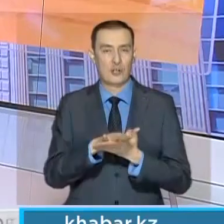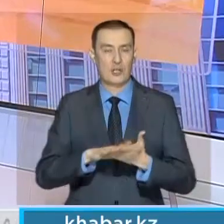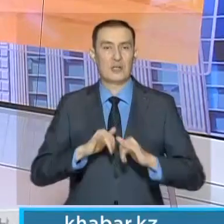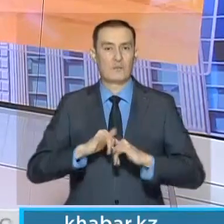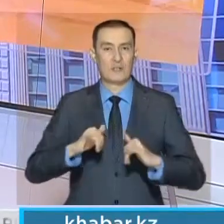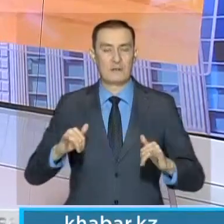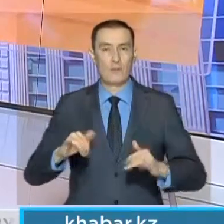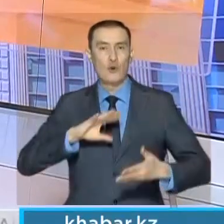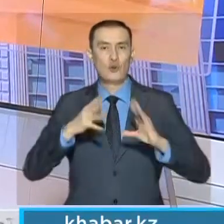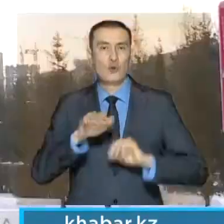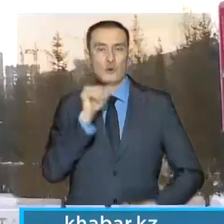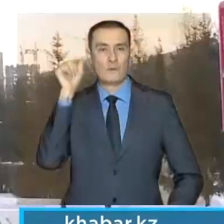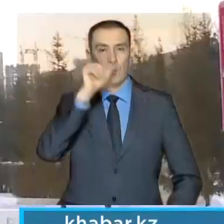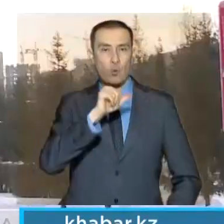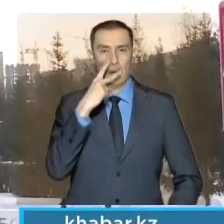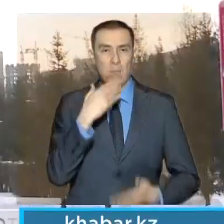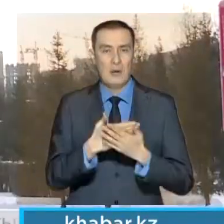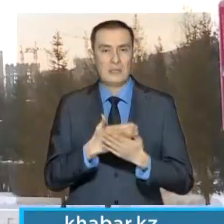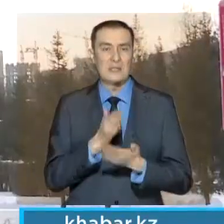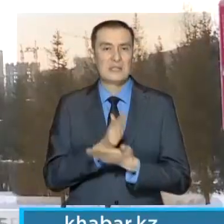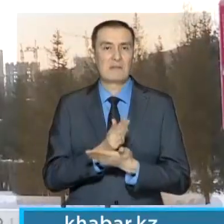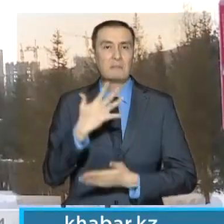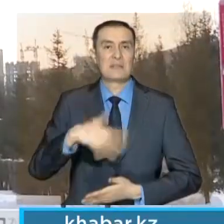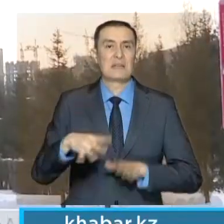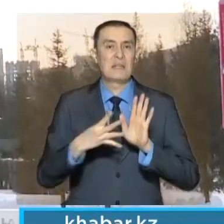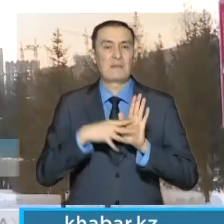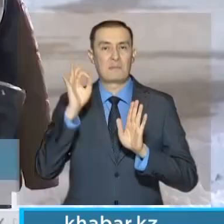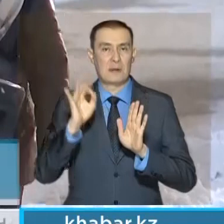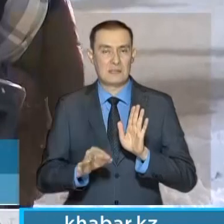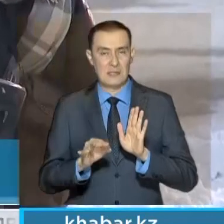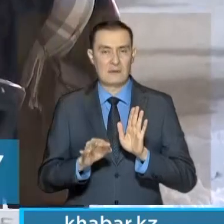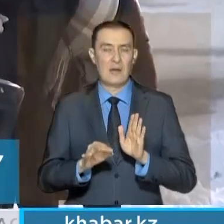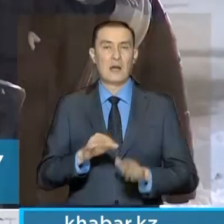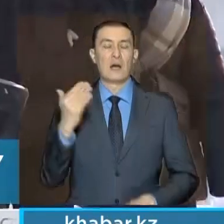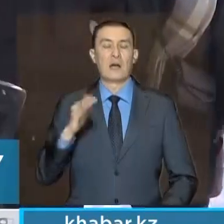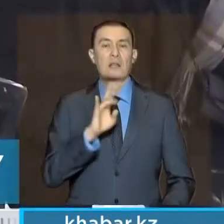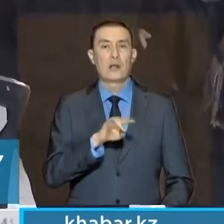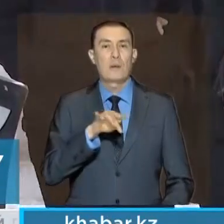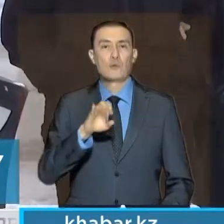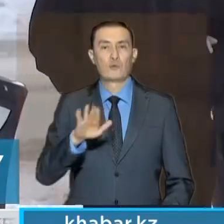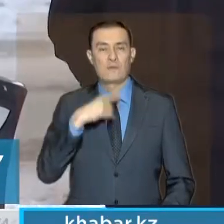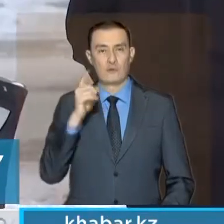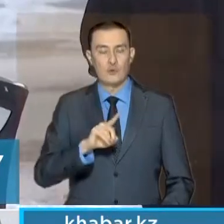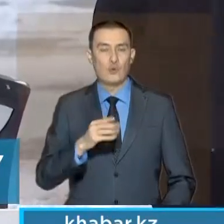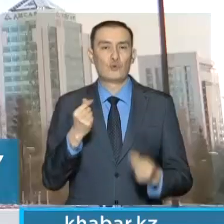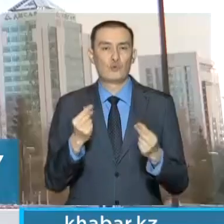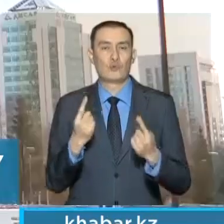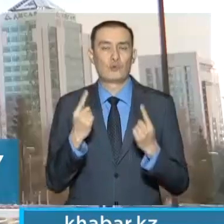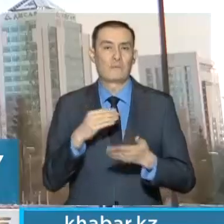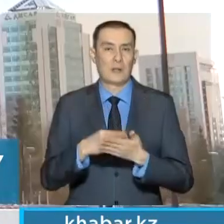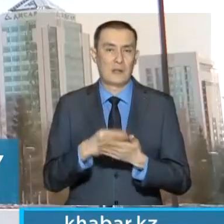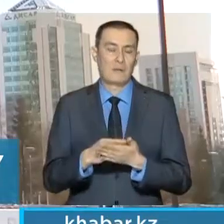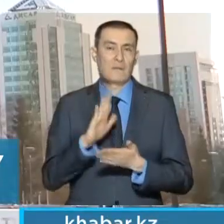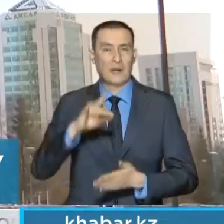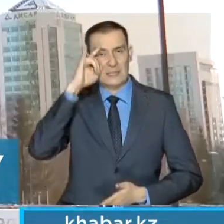расти. По итогам прошлого года показатель составил 59%. Николай Подгузов отметил, что сумма потенциальных проектов в